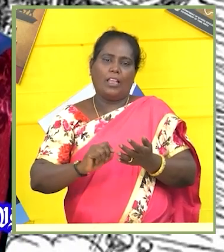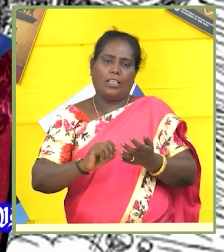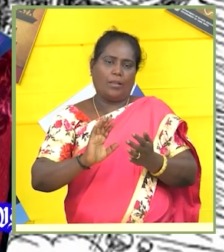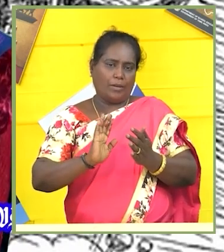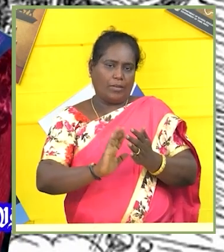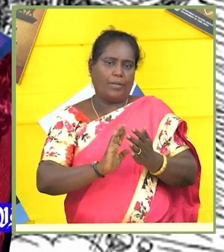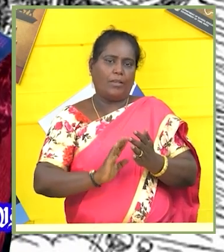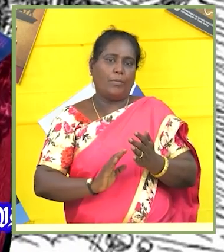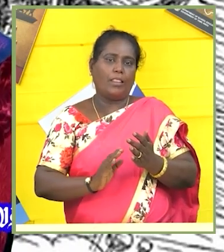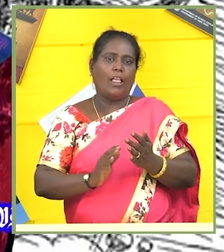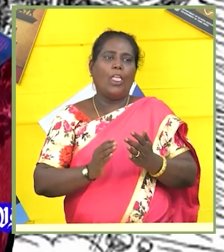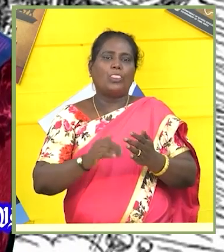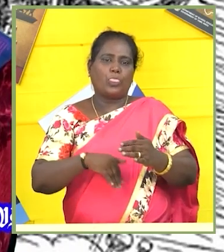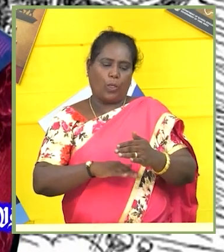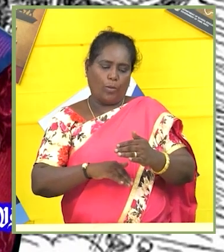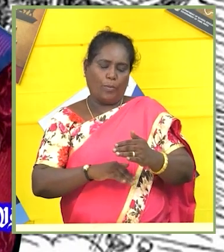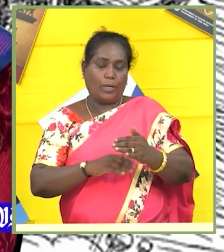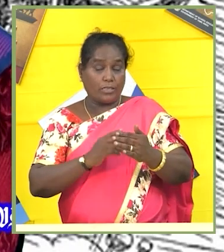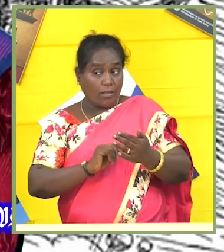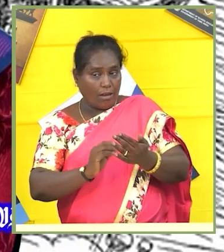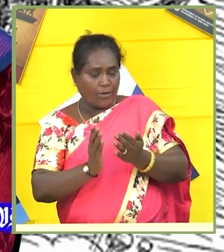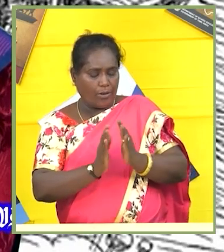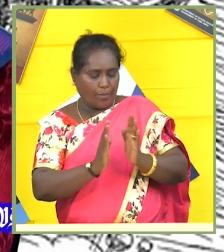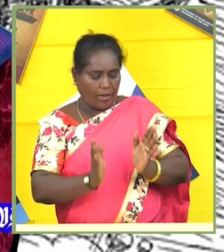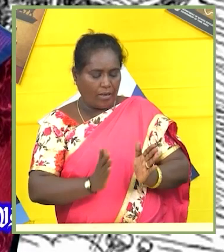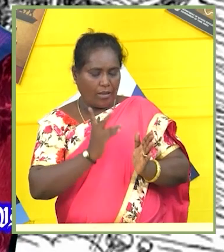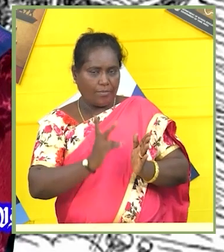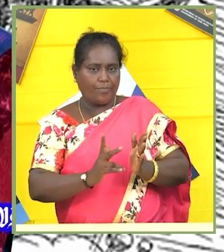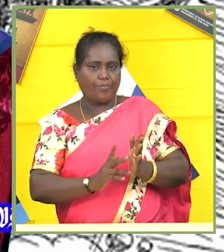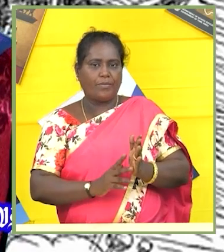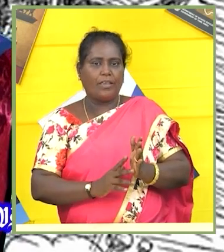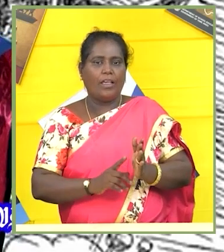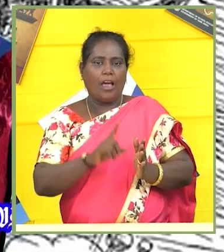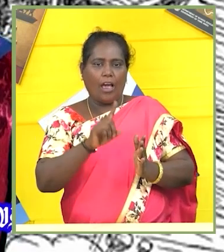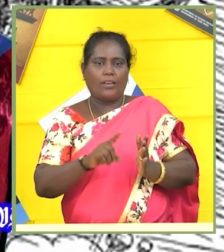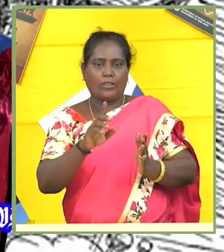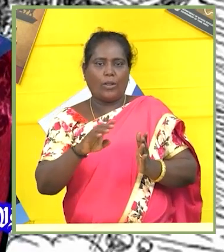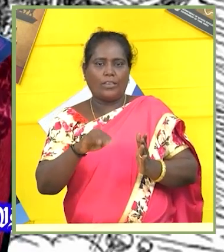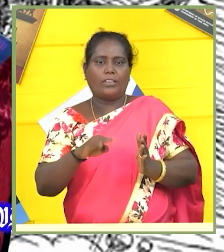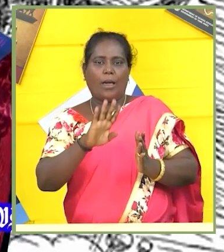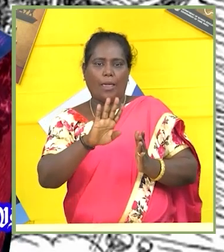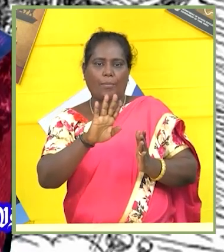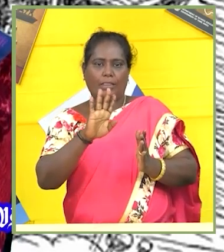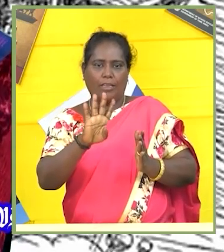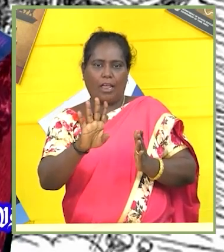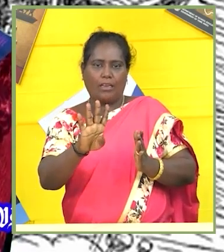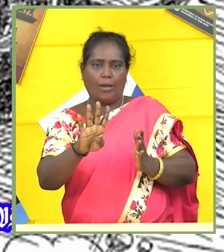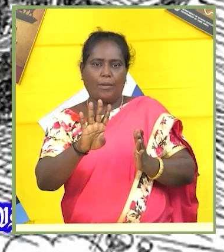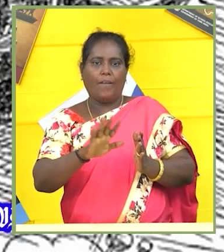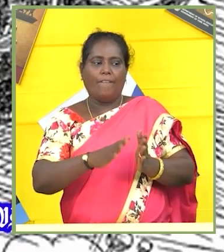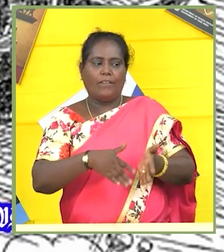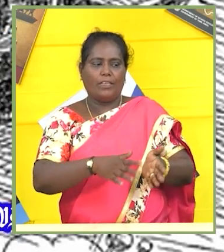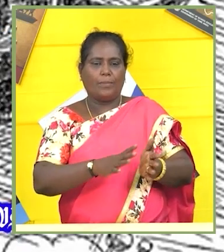அவர்கள் குறிப்பிட்டுள்ளார். அப்போ இலக்கியங்களில் மட்டும் கிடையாது, தொல்பொருள் சான்றுகளும் ஏறு தழுவுதலுக்கு சான்றுகளாக